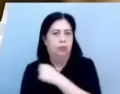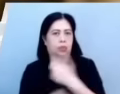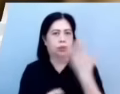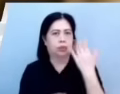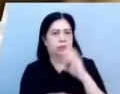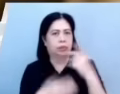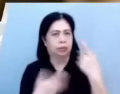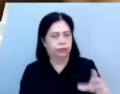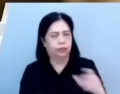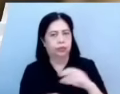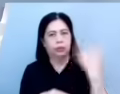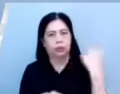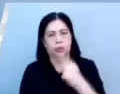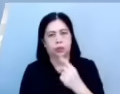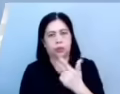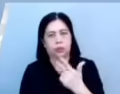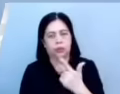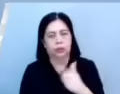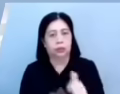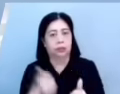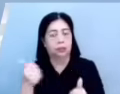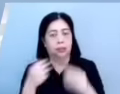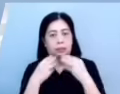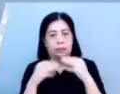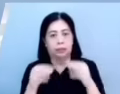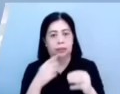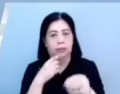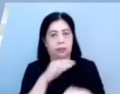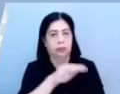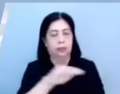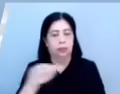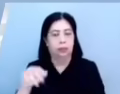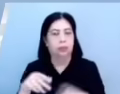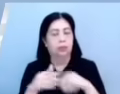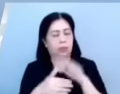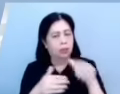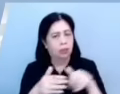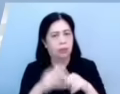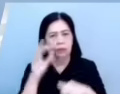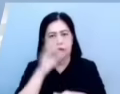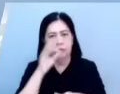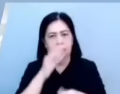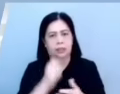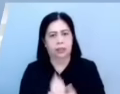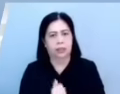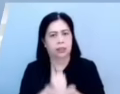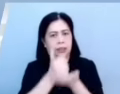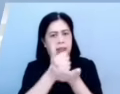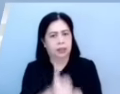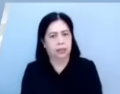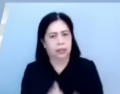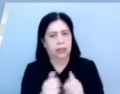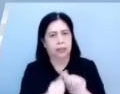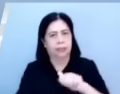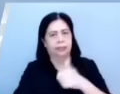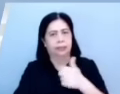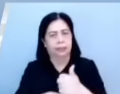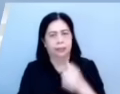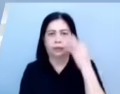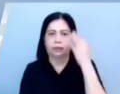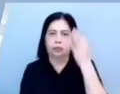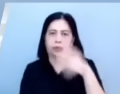2023. Sa isa pang pahayag, nanawagan din ng Pangulo sa lahat ng Pilipino na tumulong sa pagtaguyod sa kinabukasan ng